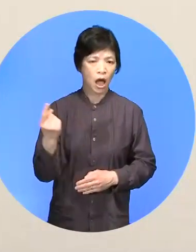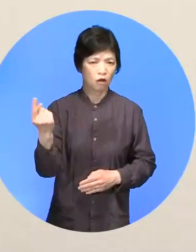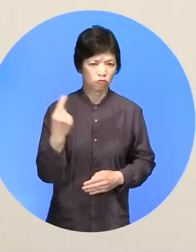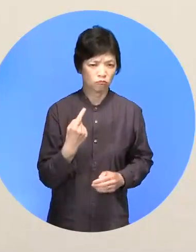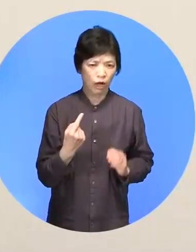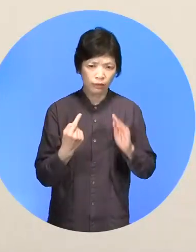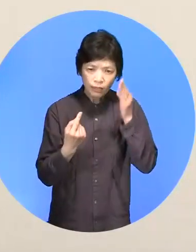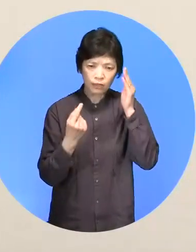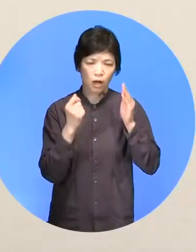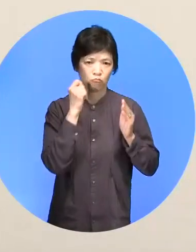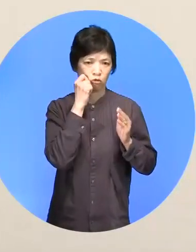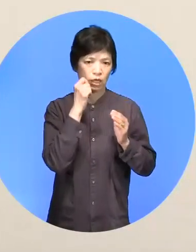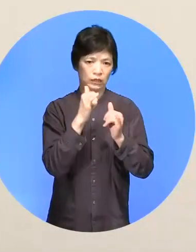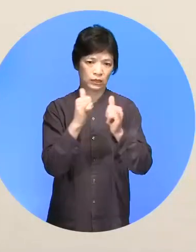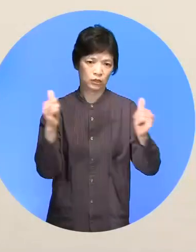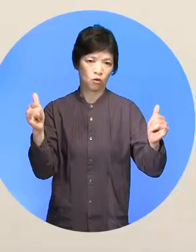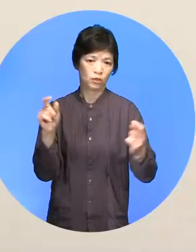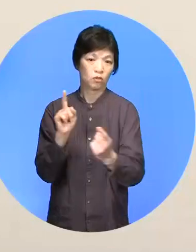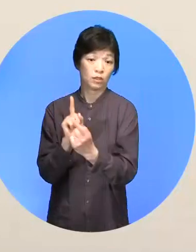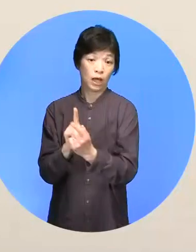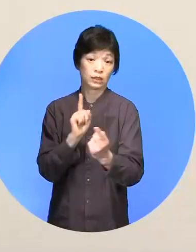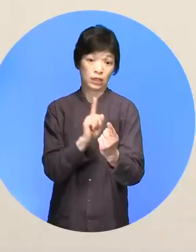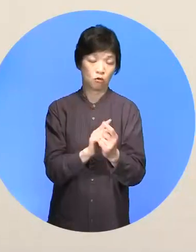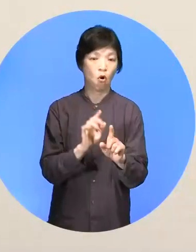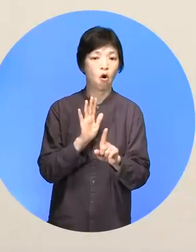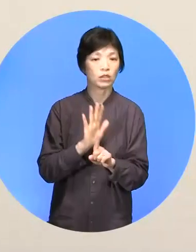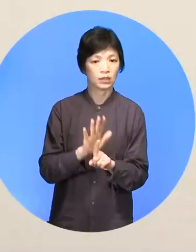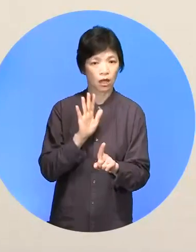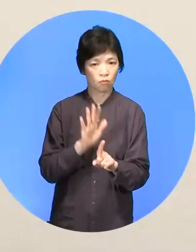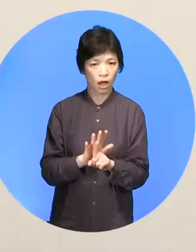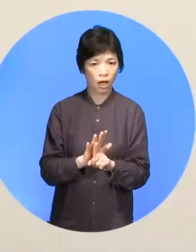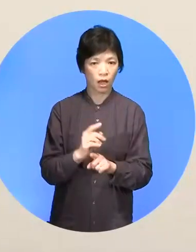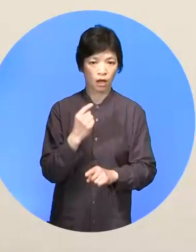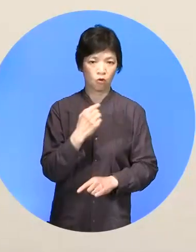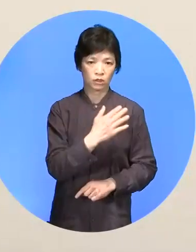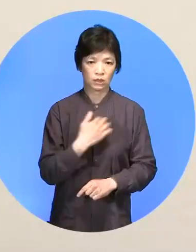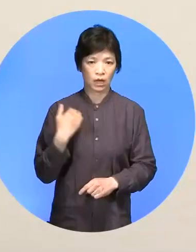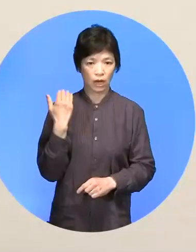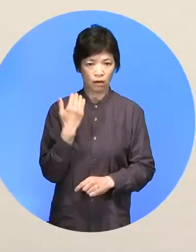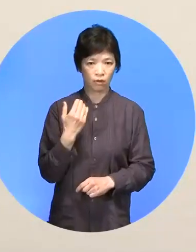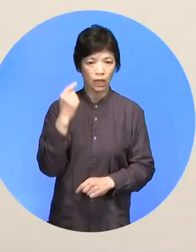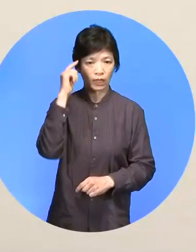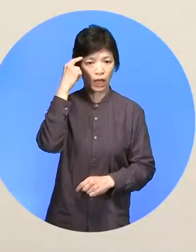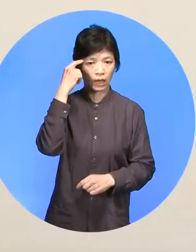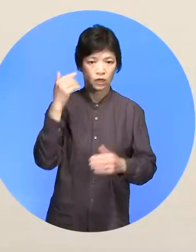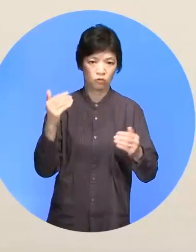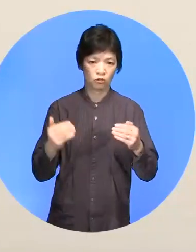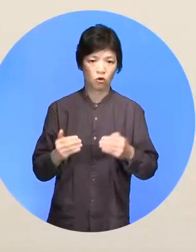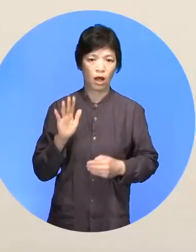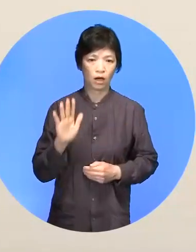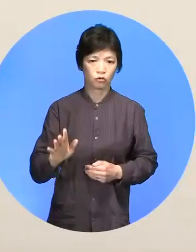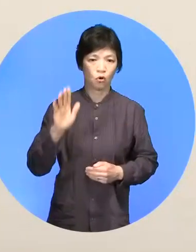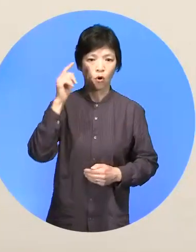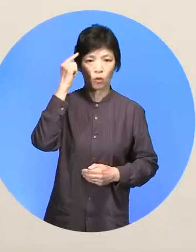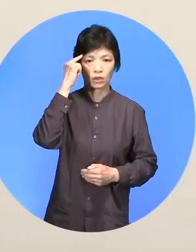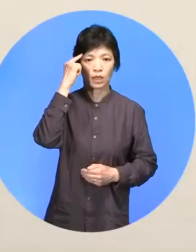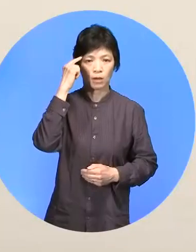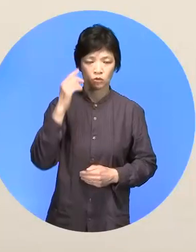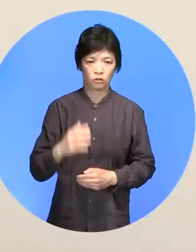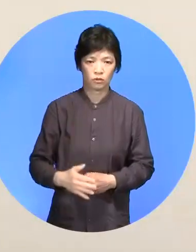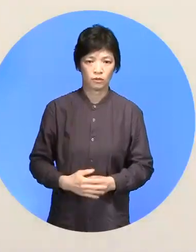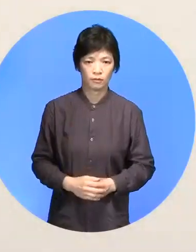ない方々に対してどういう支援ができるかということは館全体で考えていかなきゃならないなと、そんなふうに思ってます。